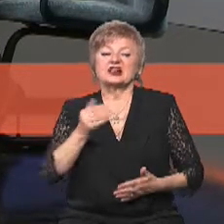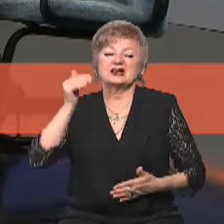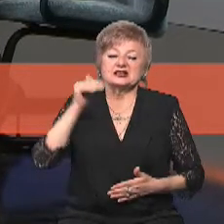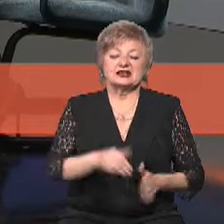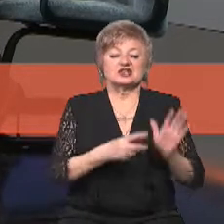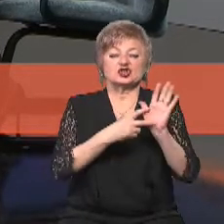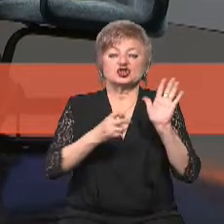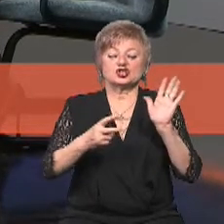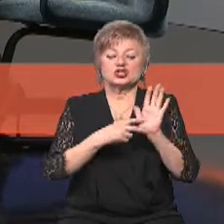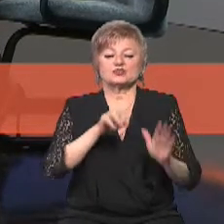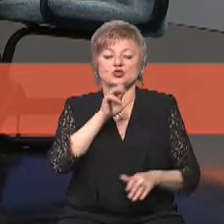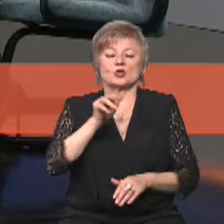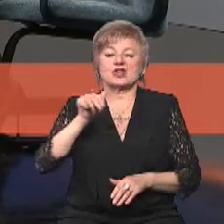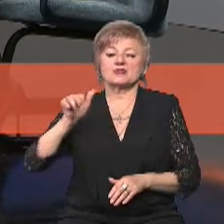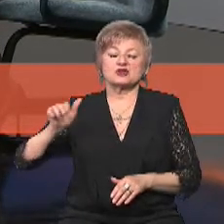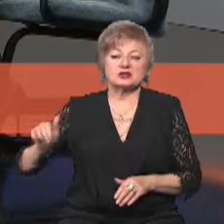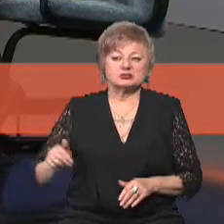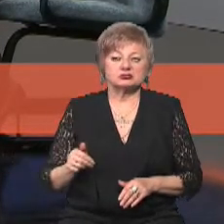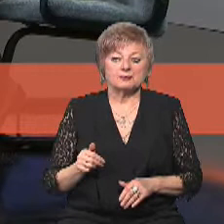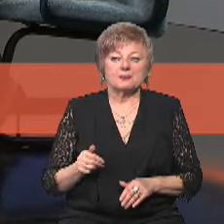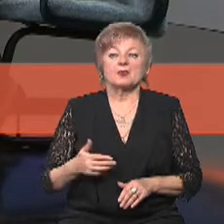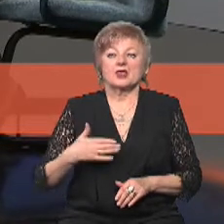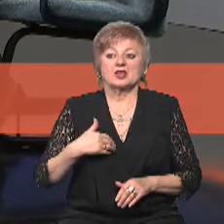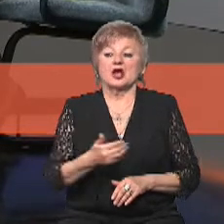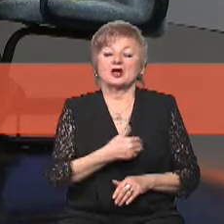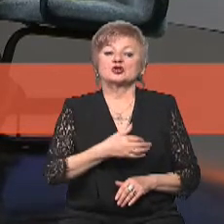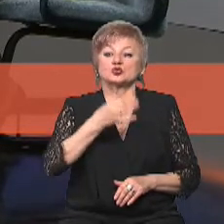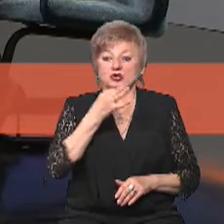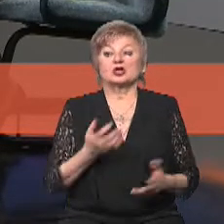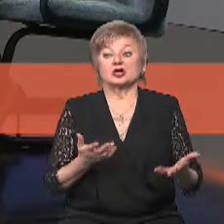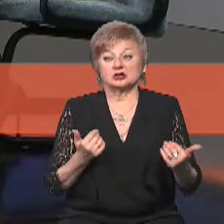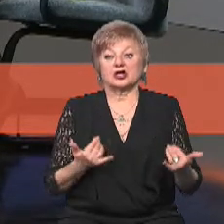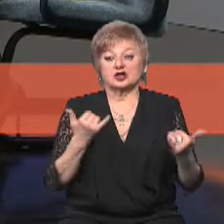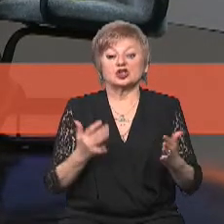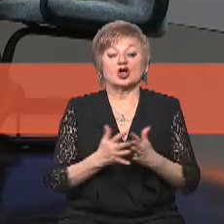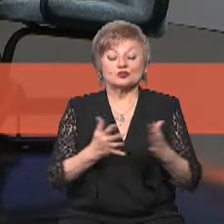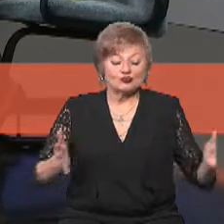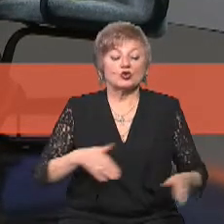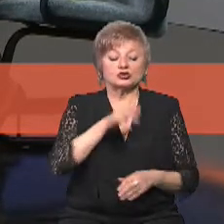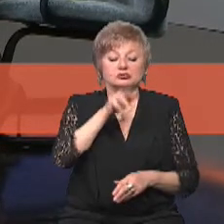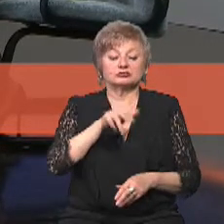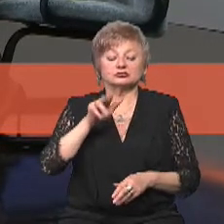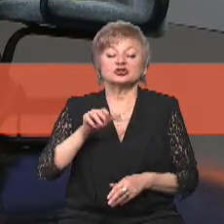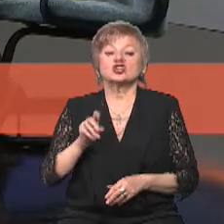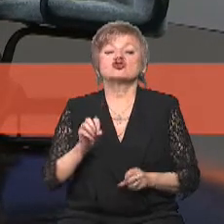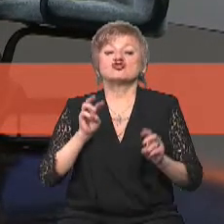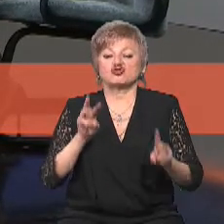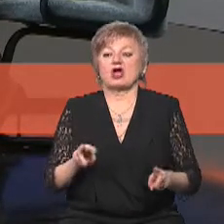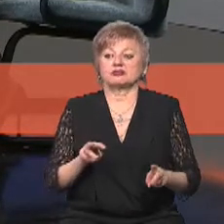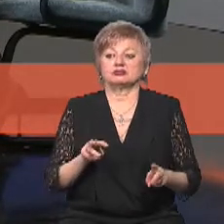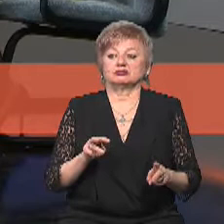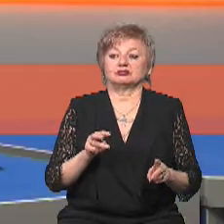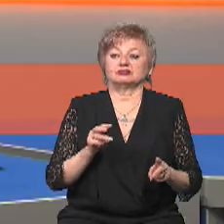3700 надписей. От. Ну, я хочу сказати, що, звісно, зараз більше закрашених надписей, ніж...